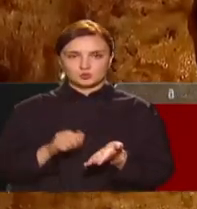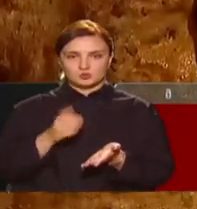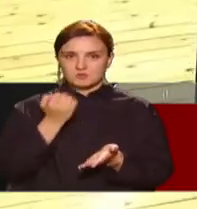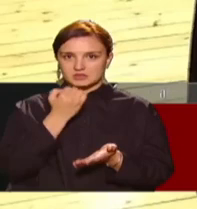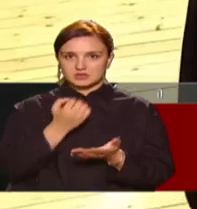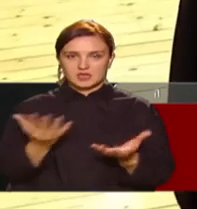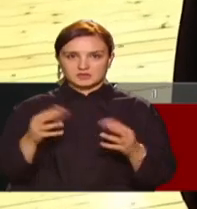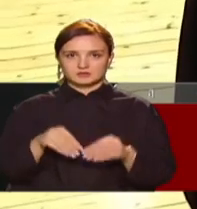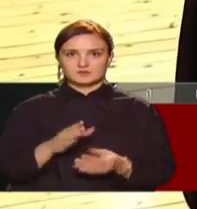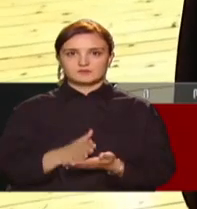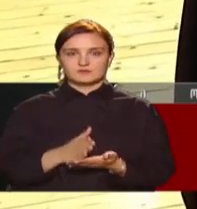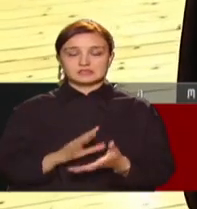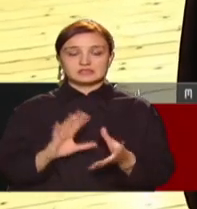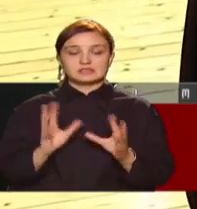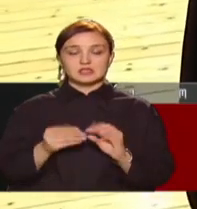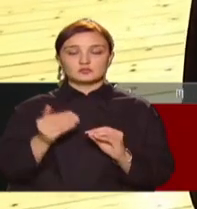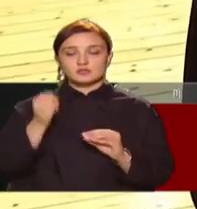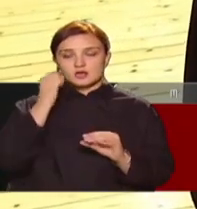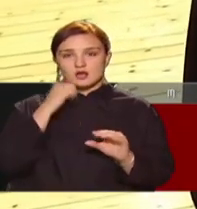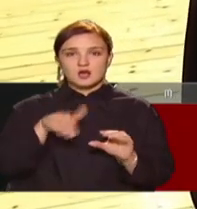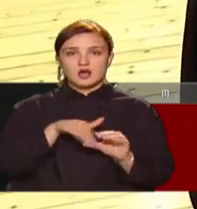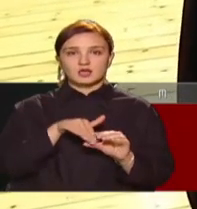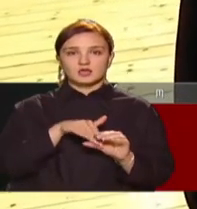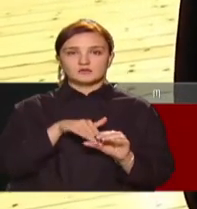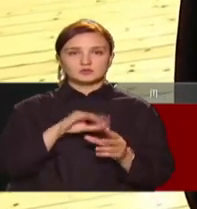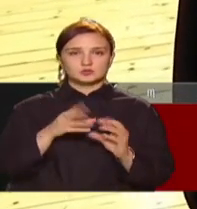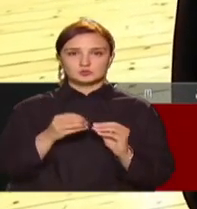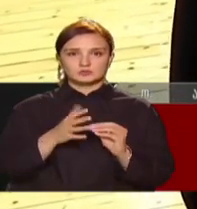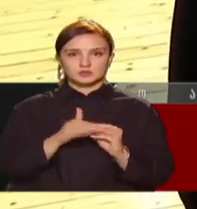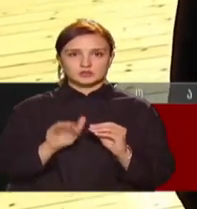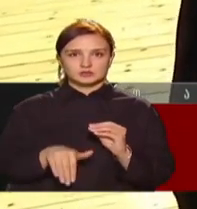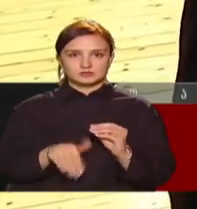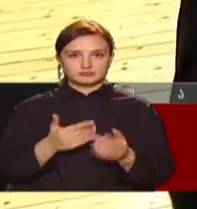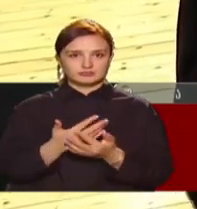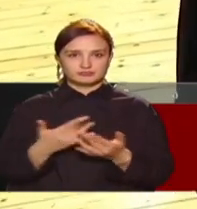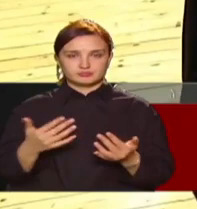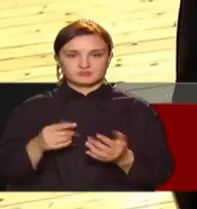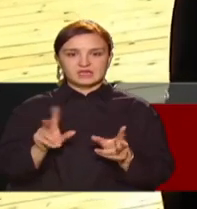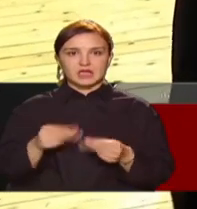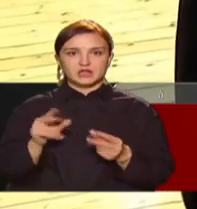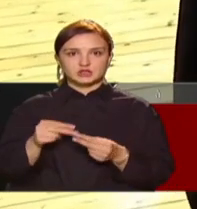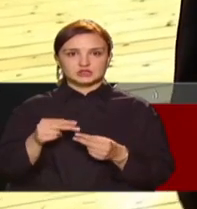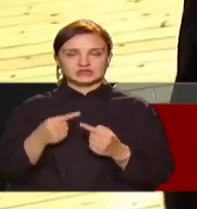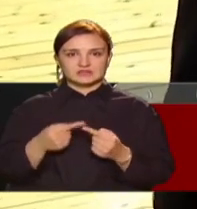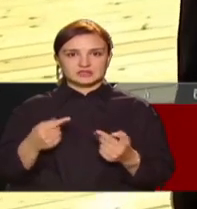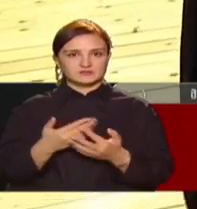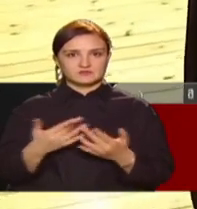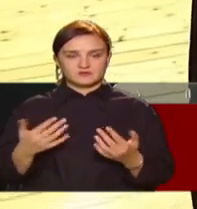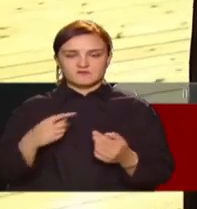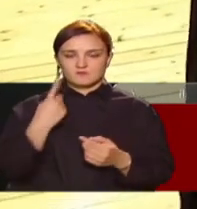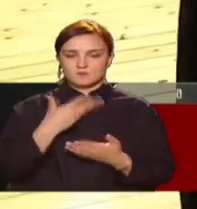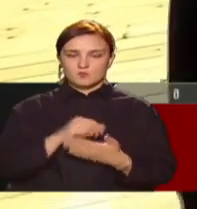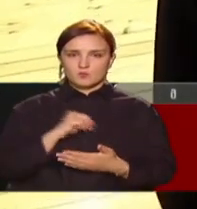თავმოყრილი. საერთოდ მის არქივში არის დაახლოებით 15000-მდე. ოღონ გადაურჩეველი სხვადასხვა სახის